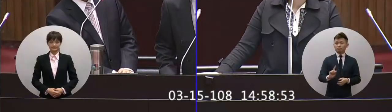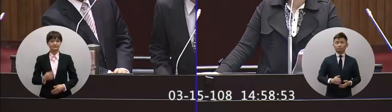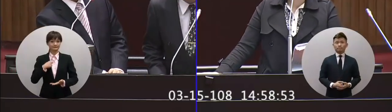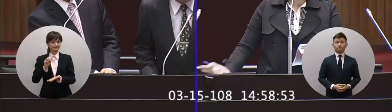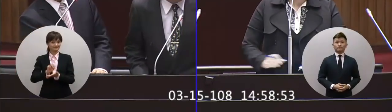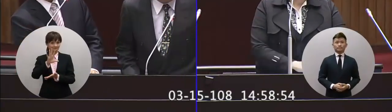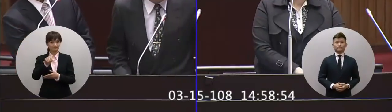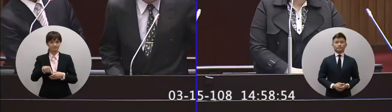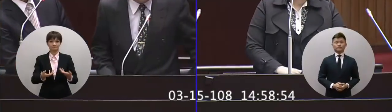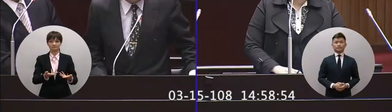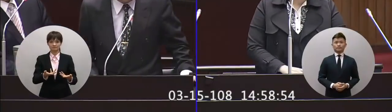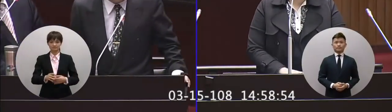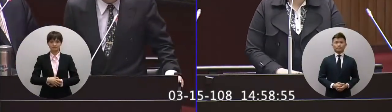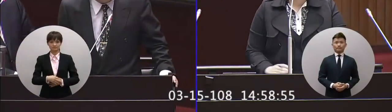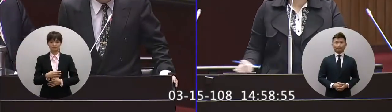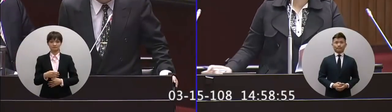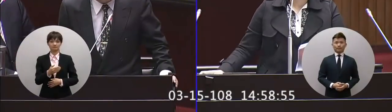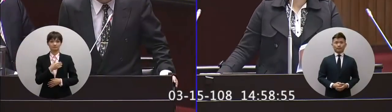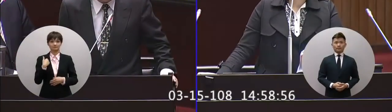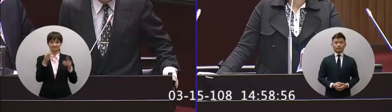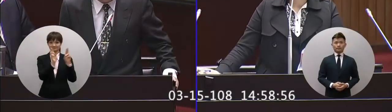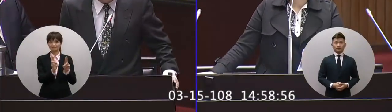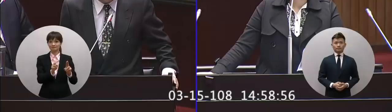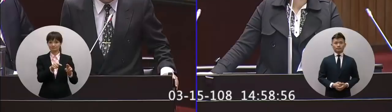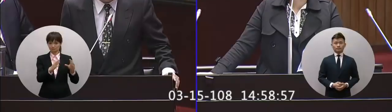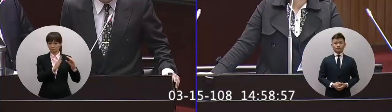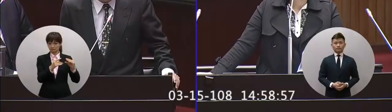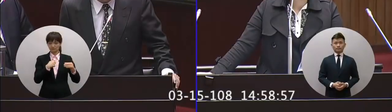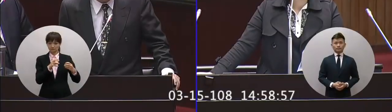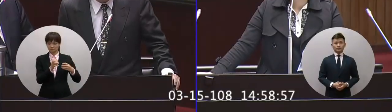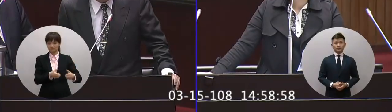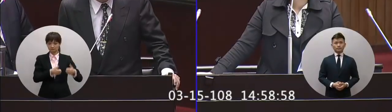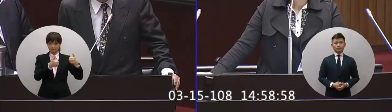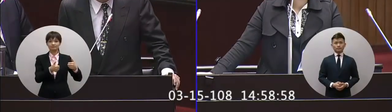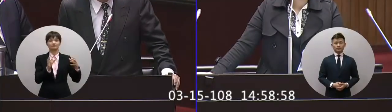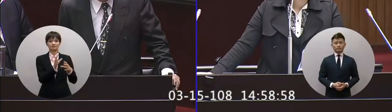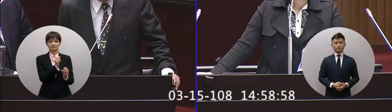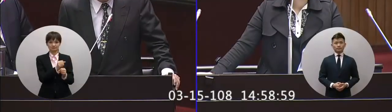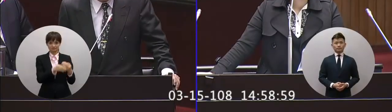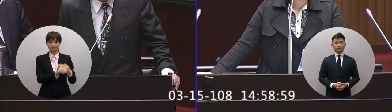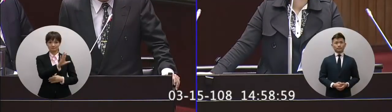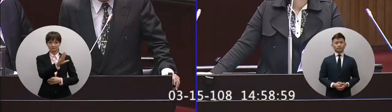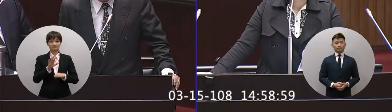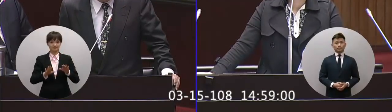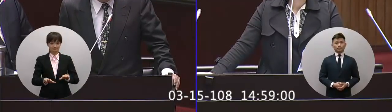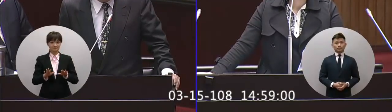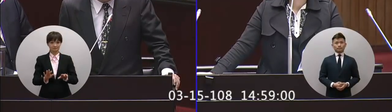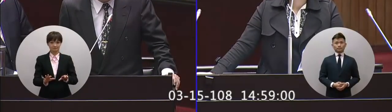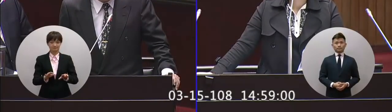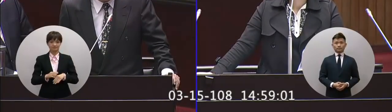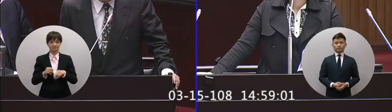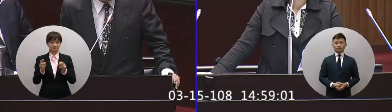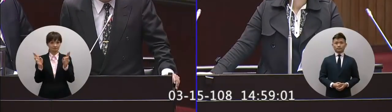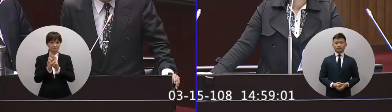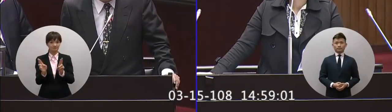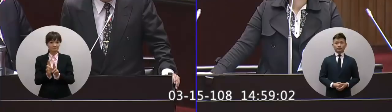想跟委员报，这个部分我们跟能源局已经达成共识，也有合作的机制，就是由他现在依照这个发